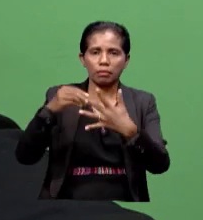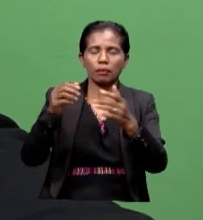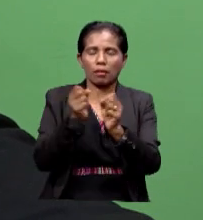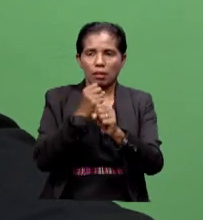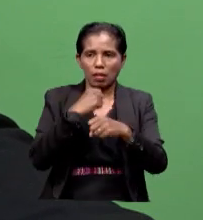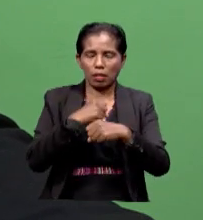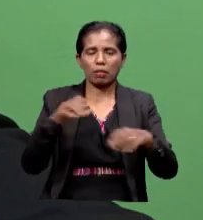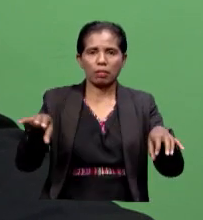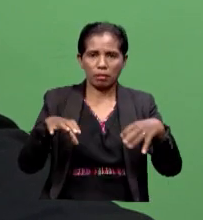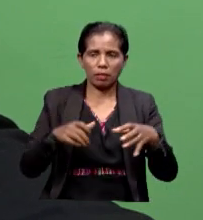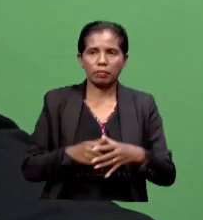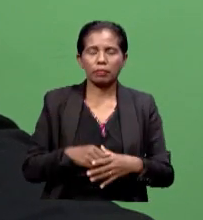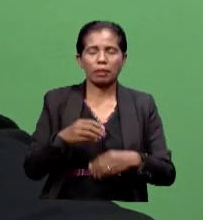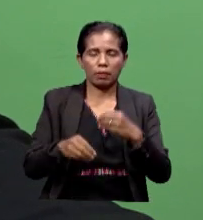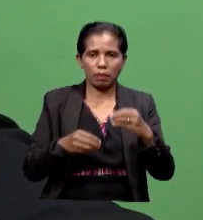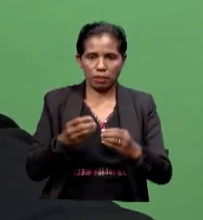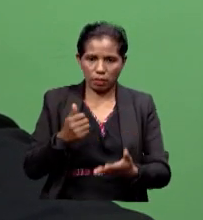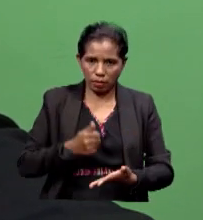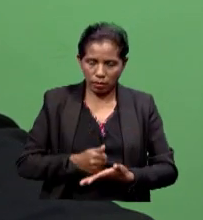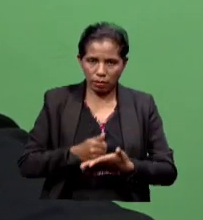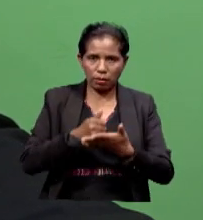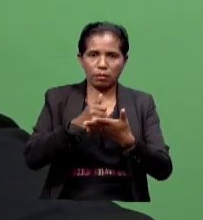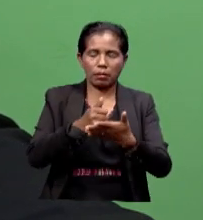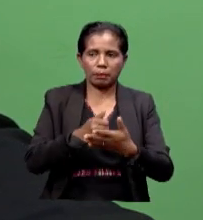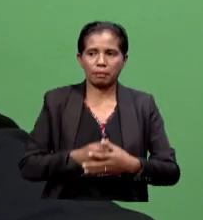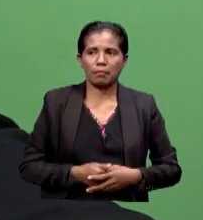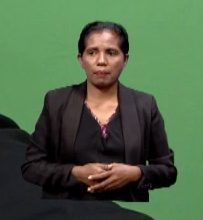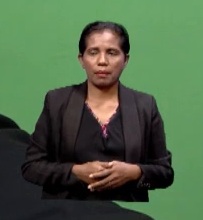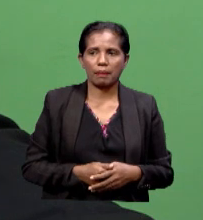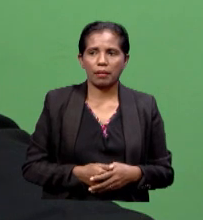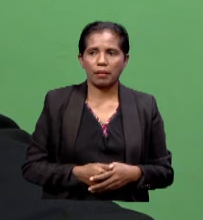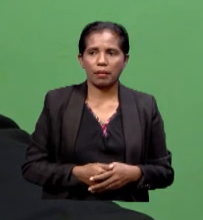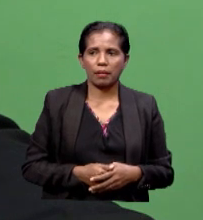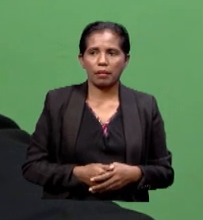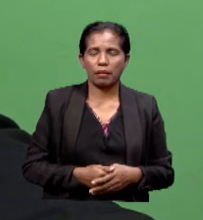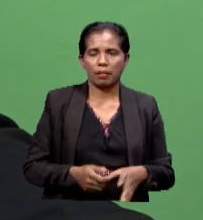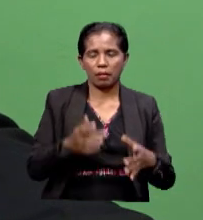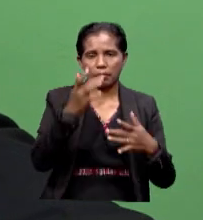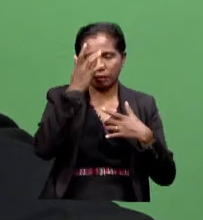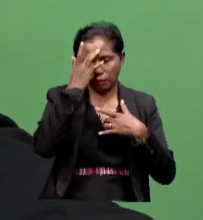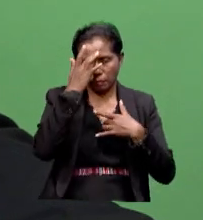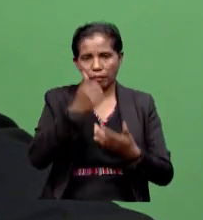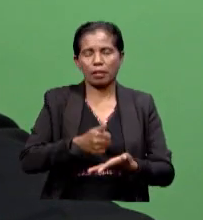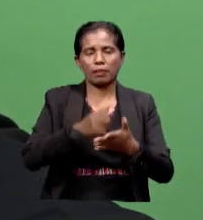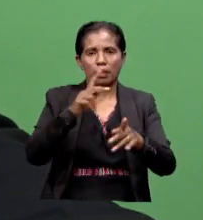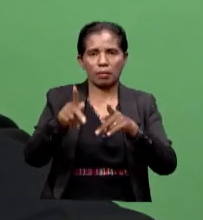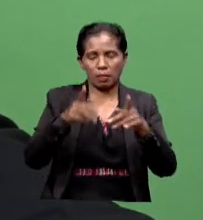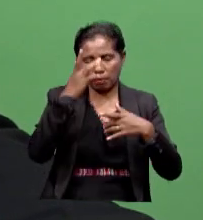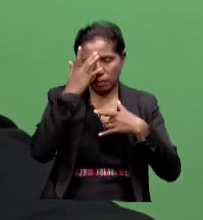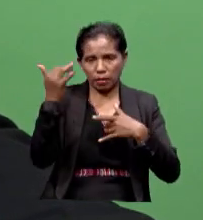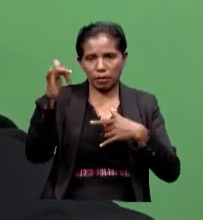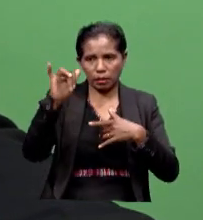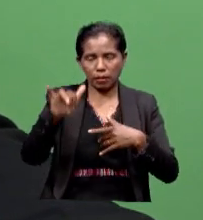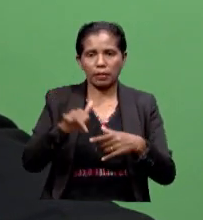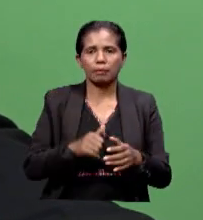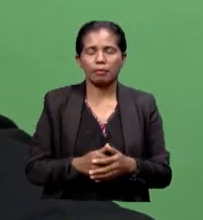servisu neme kona ba atendimento moras ka atendimento sala para saune para na reputasyon areka